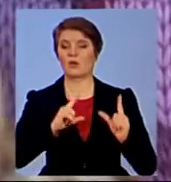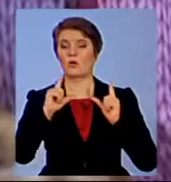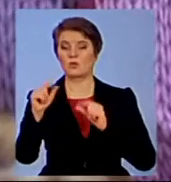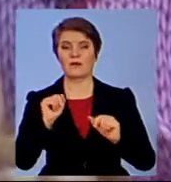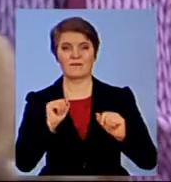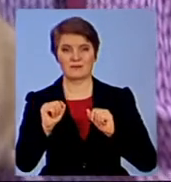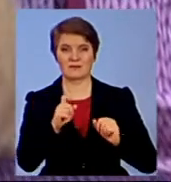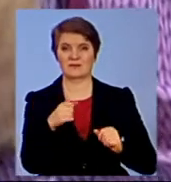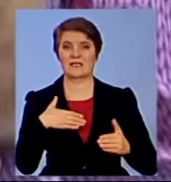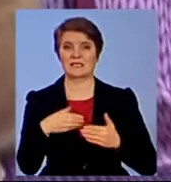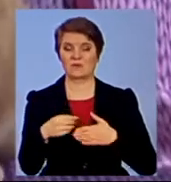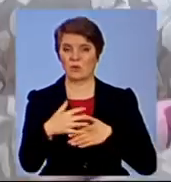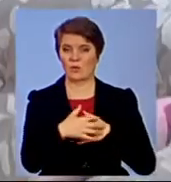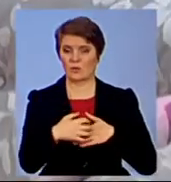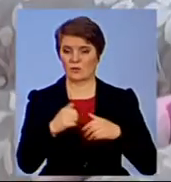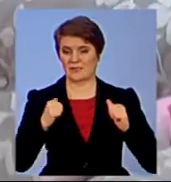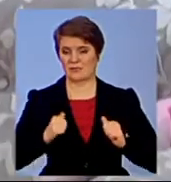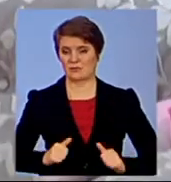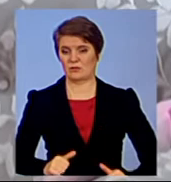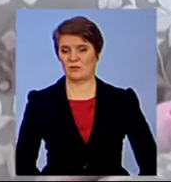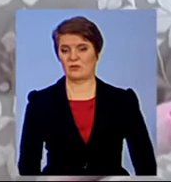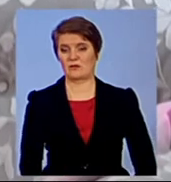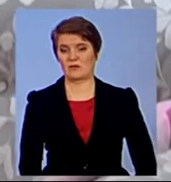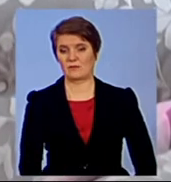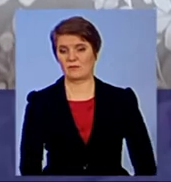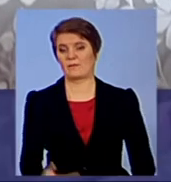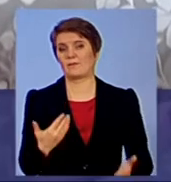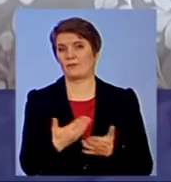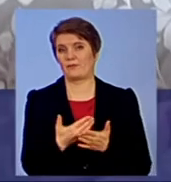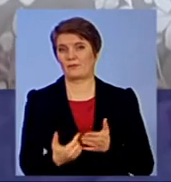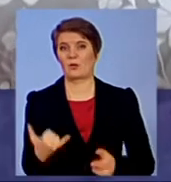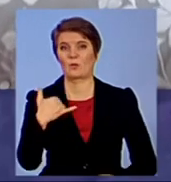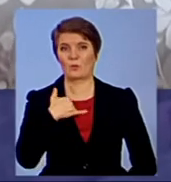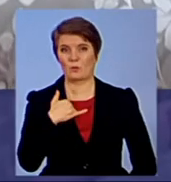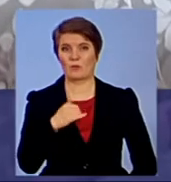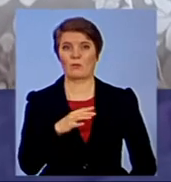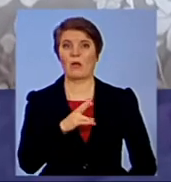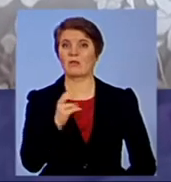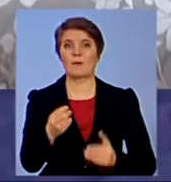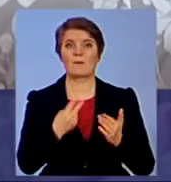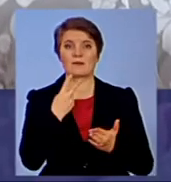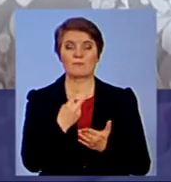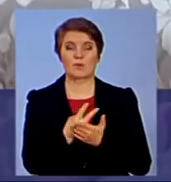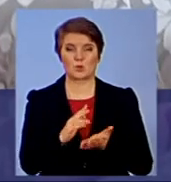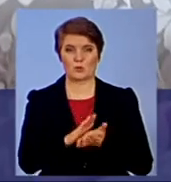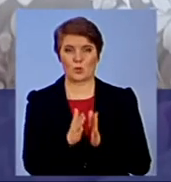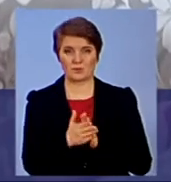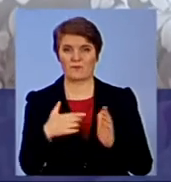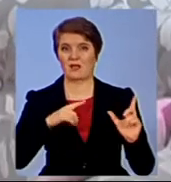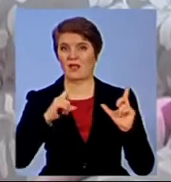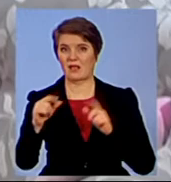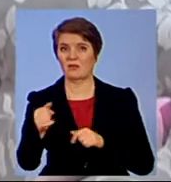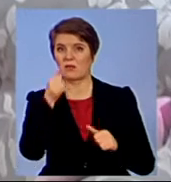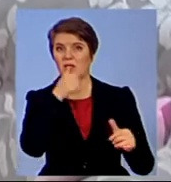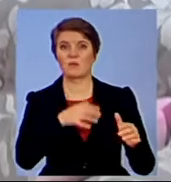відрядження за свого кота спокійно. Якщо, наприклад, у мене трапляються непередбачувані обставини, я їду і не можу